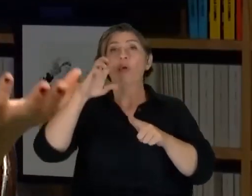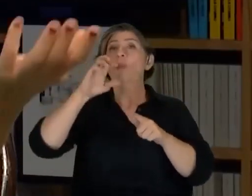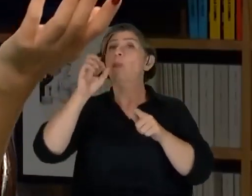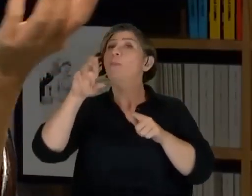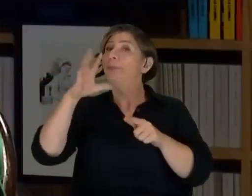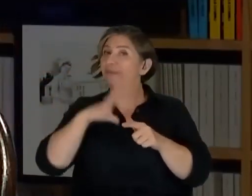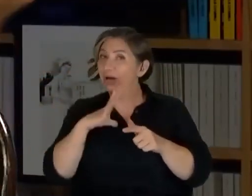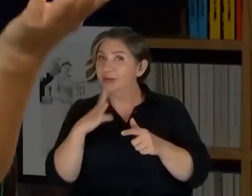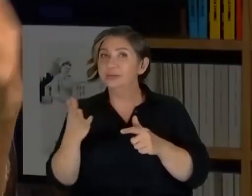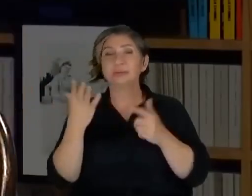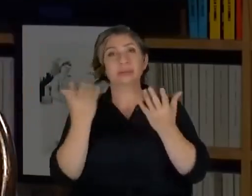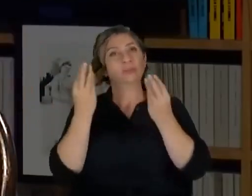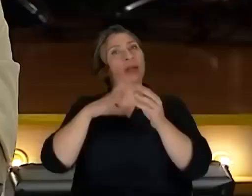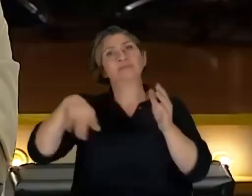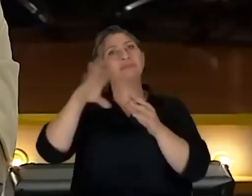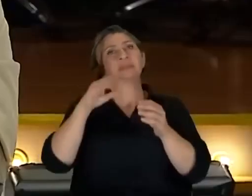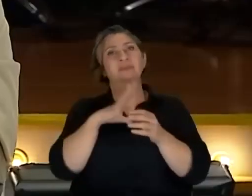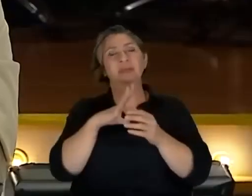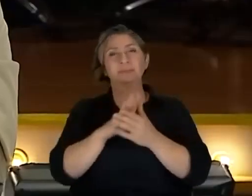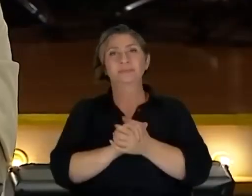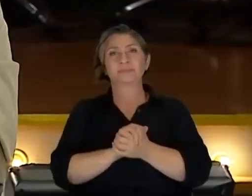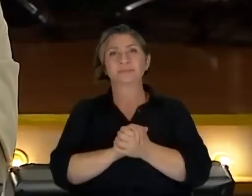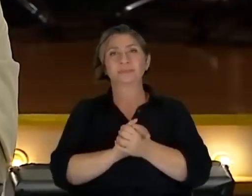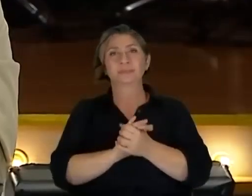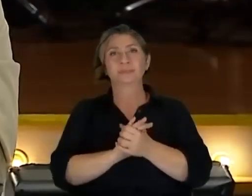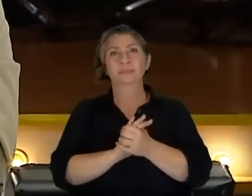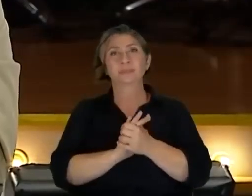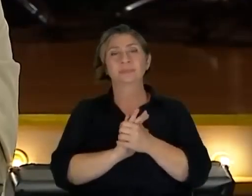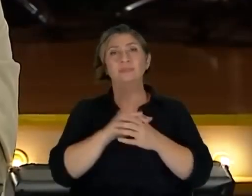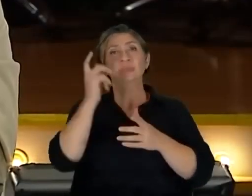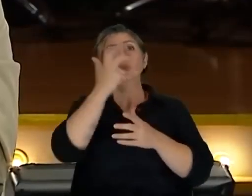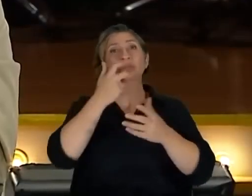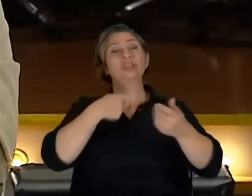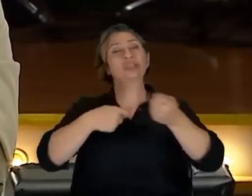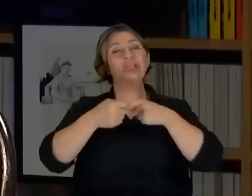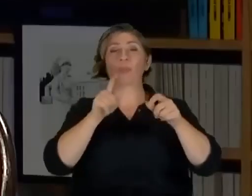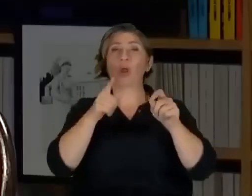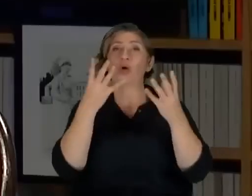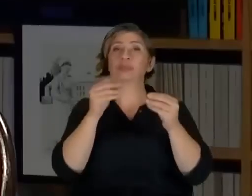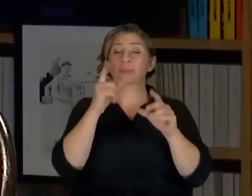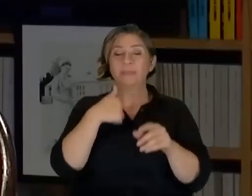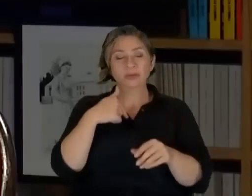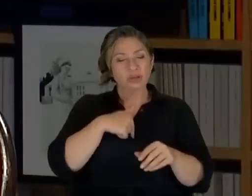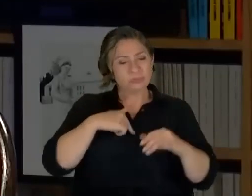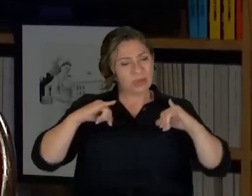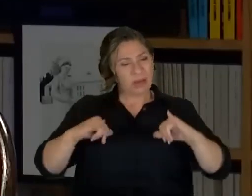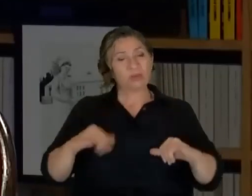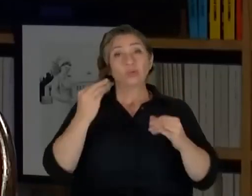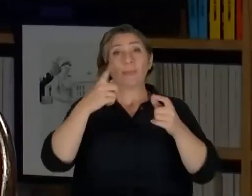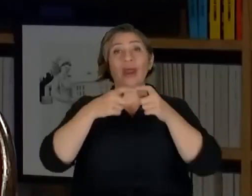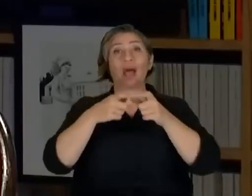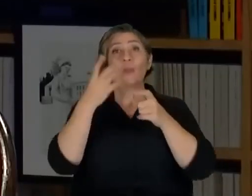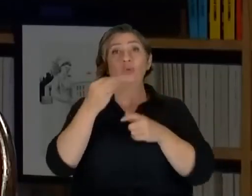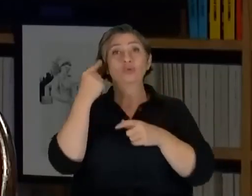Poplar da var. Yani hepsi ama. Var. Evet. Güzel. Bir gerçekten bir müzik, benim de böyle içime yapalım. Çok sindi yani. Güzel bir